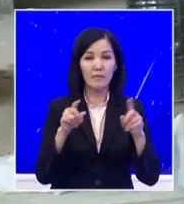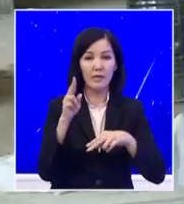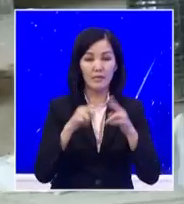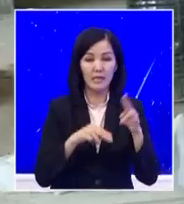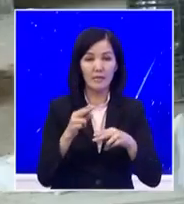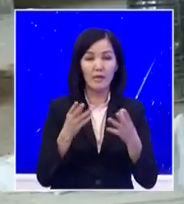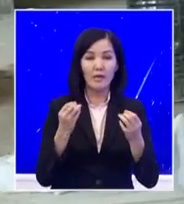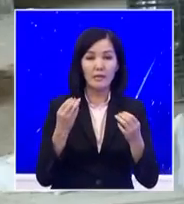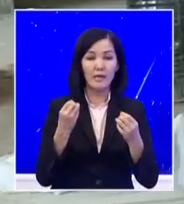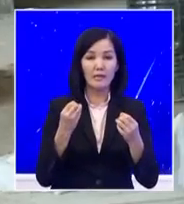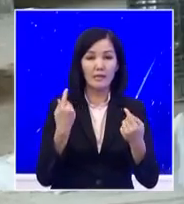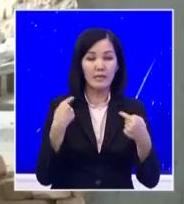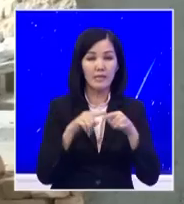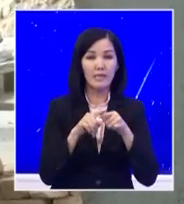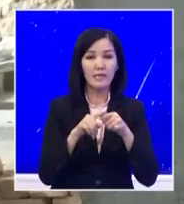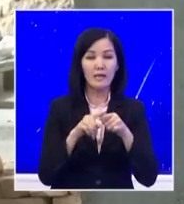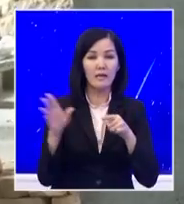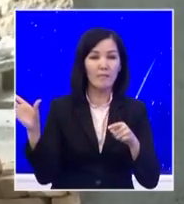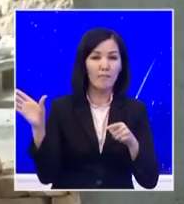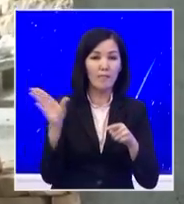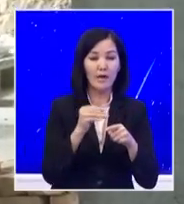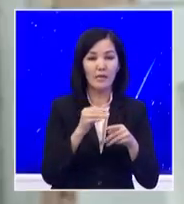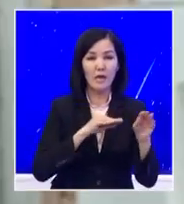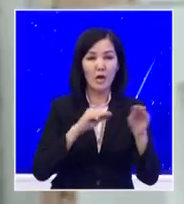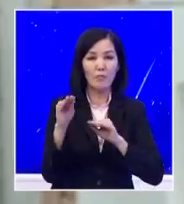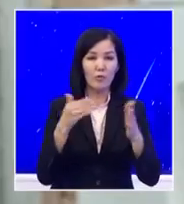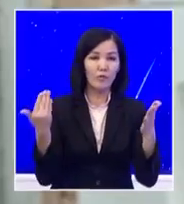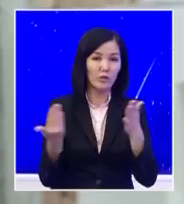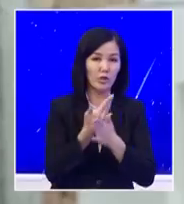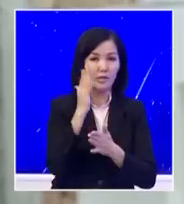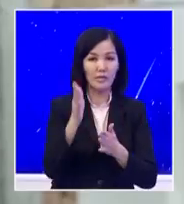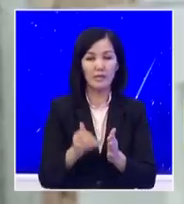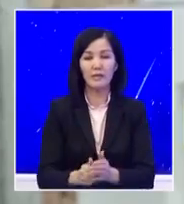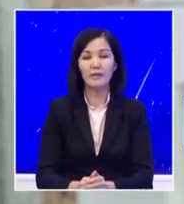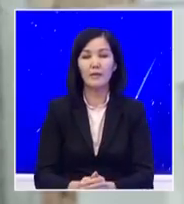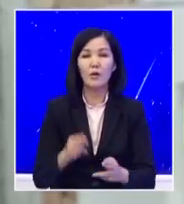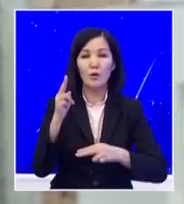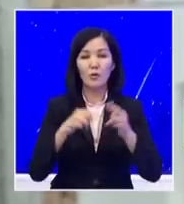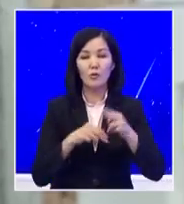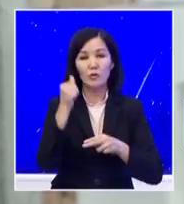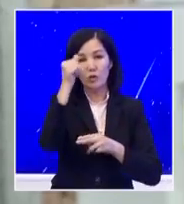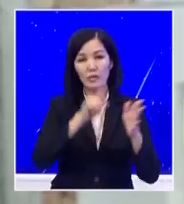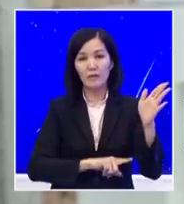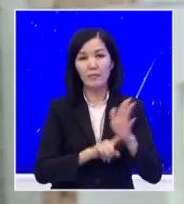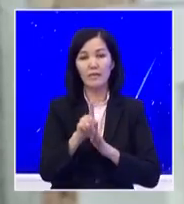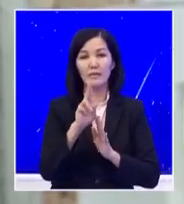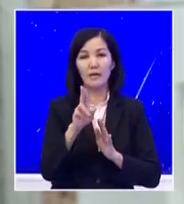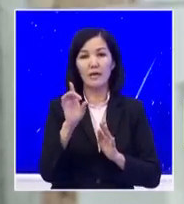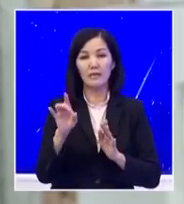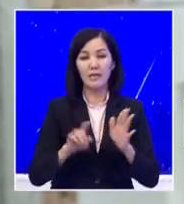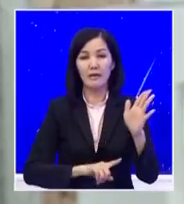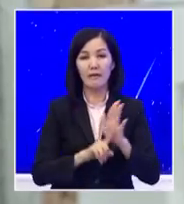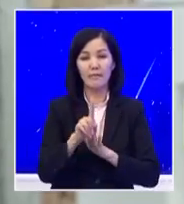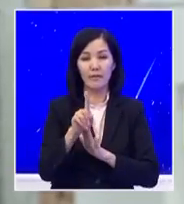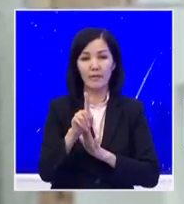қоймай, материалдық база да толықтай жаңартылады. Мектептің құрылысын осы жылдың басында қаңтар айында бастадық.